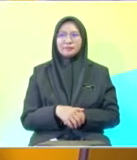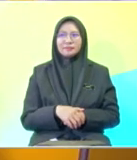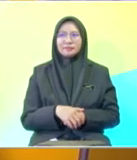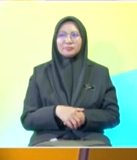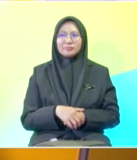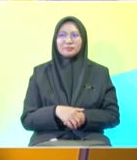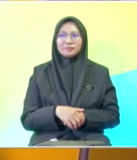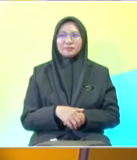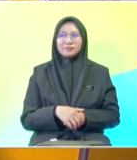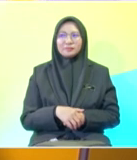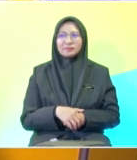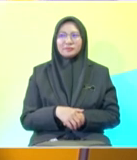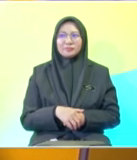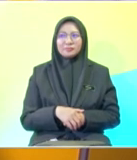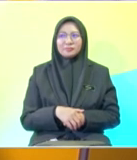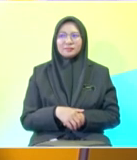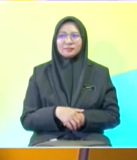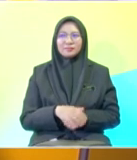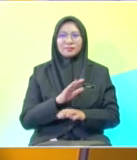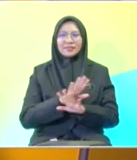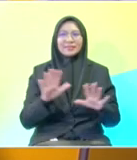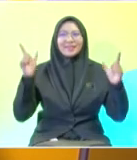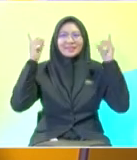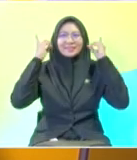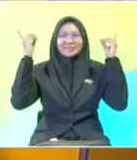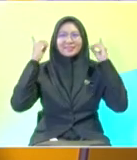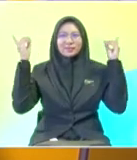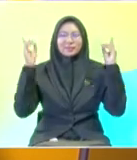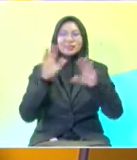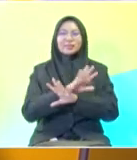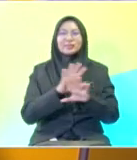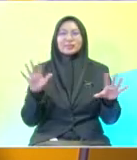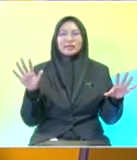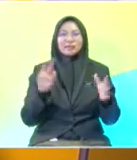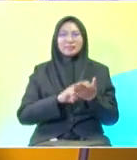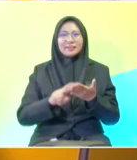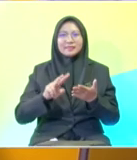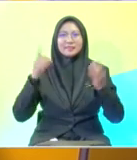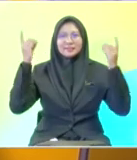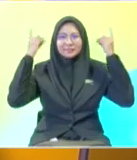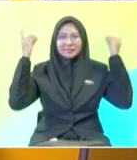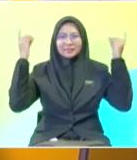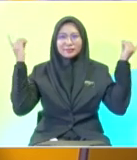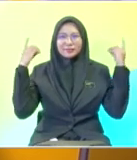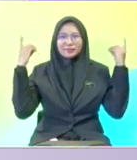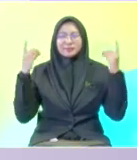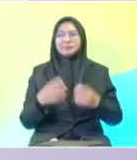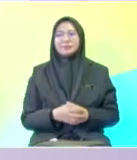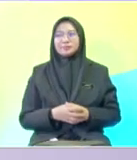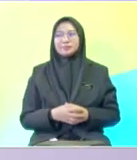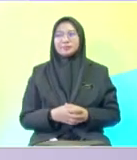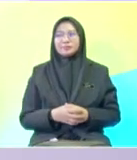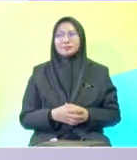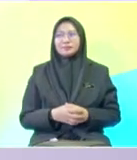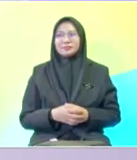rasanya bunyi macam tak dengung Saya tepat sekali tak boleh dibaca secara dengung jadi kita masukkan Sakinah